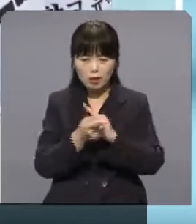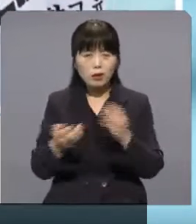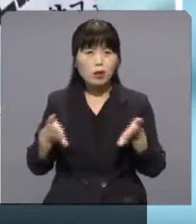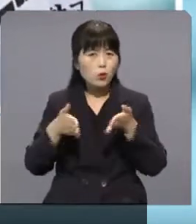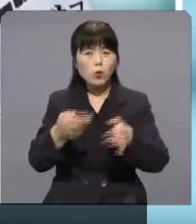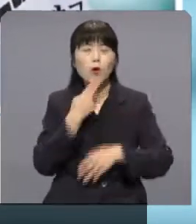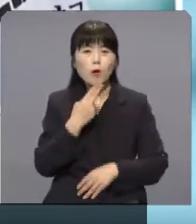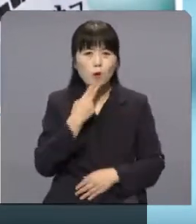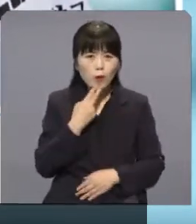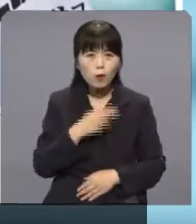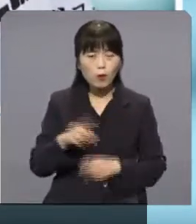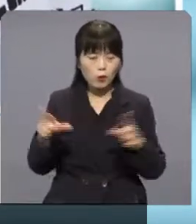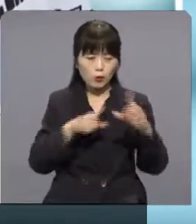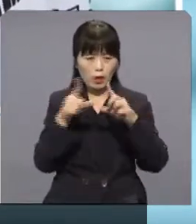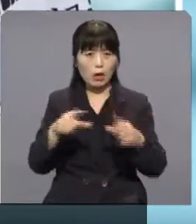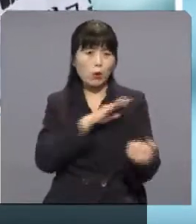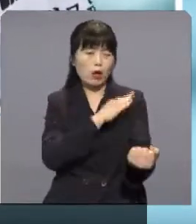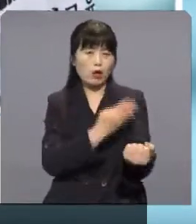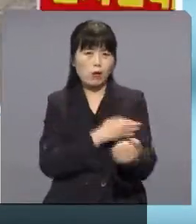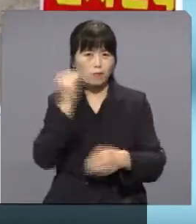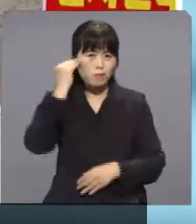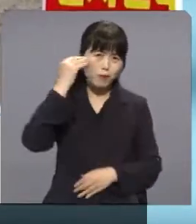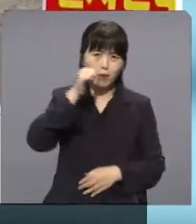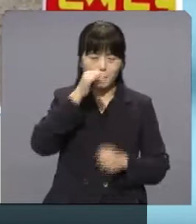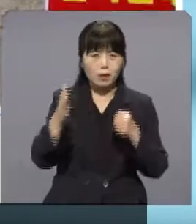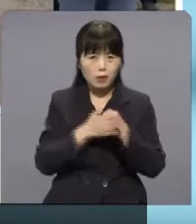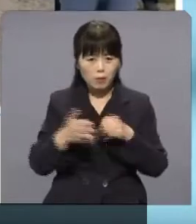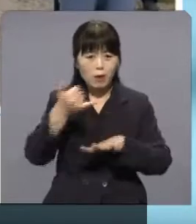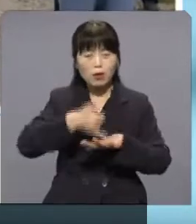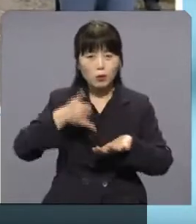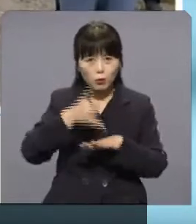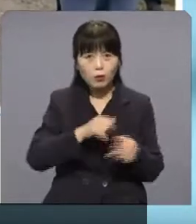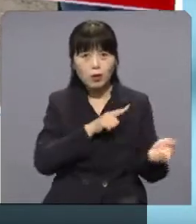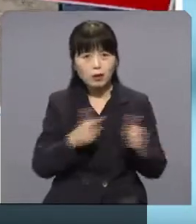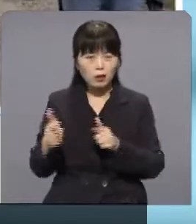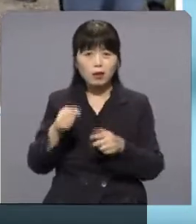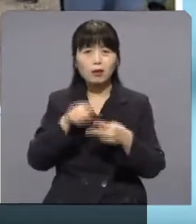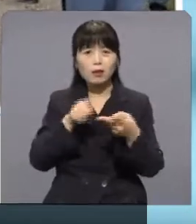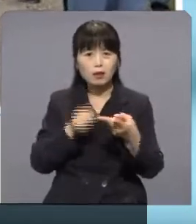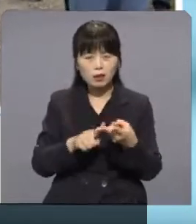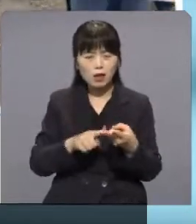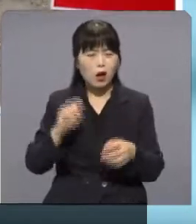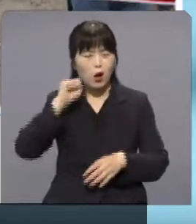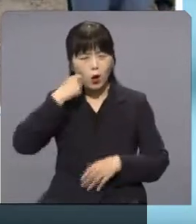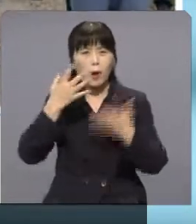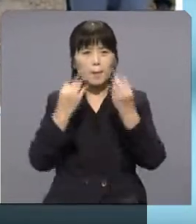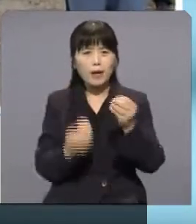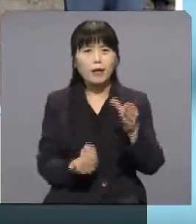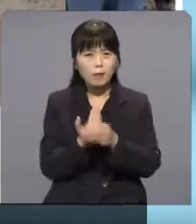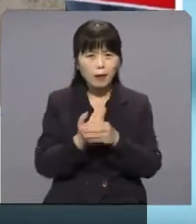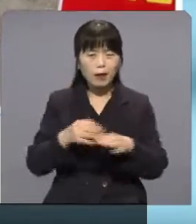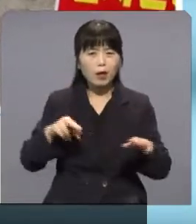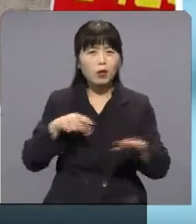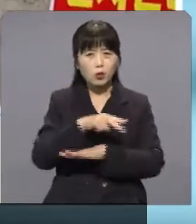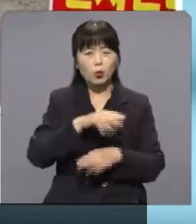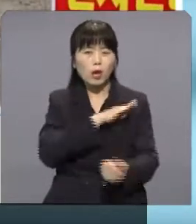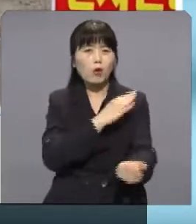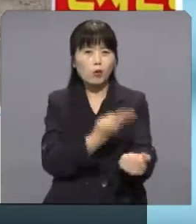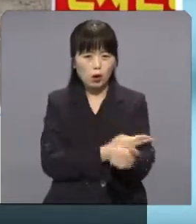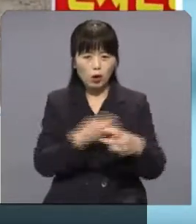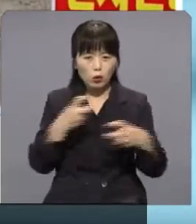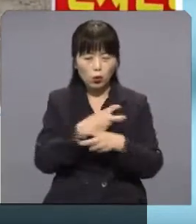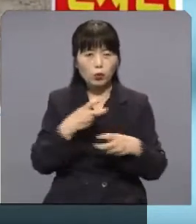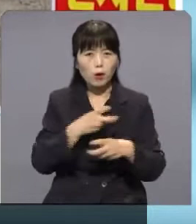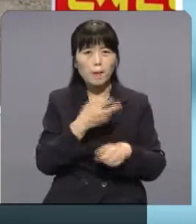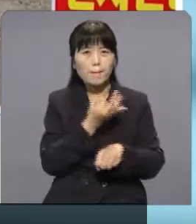아니냐 그리고 생활권이 크게 치매 되면서 뭐 농사 등 뭐 여러 어려운 점이 많이 발생한다 고 하면서 너 통행권 확보 내지는 교통 편의를